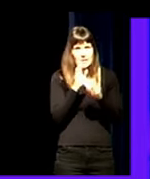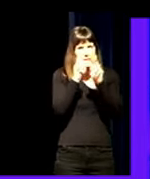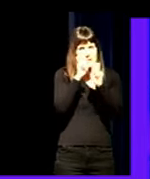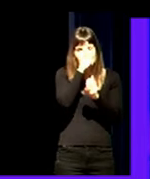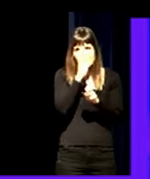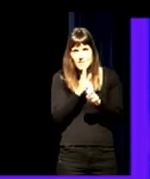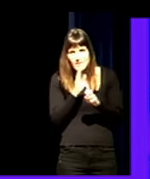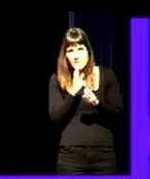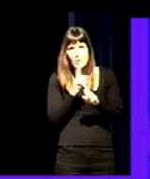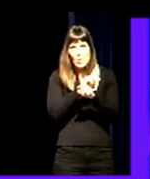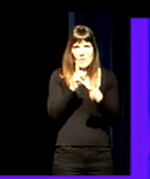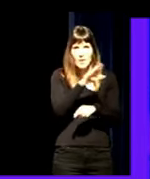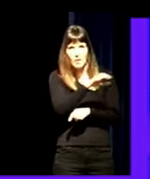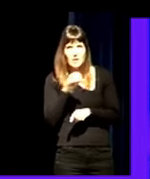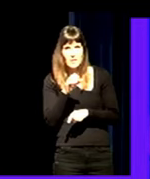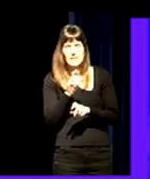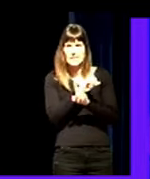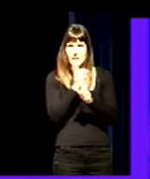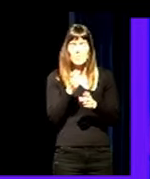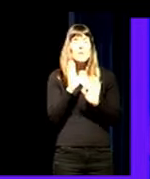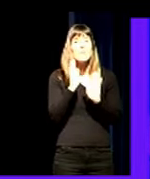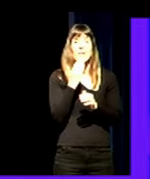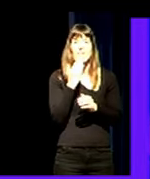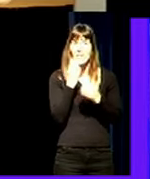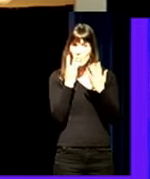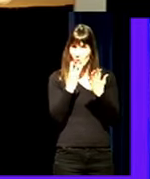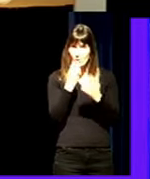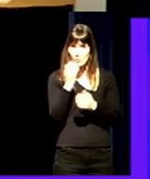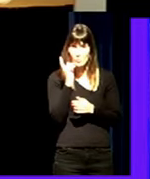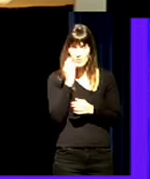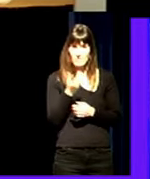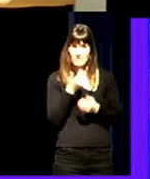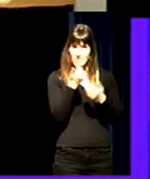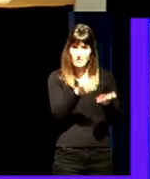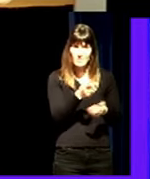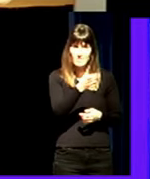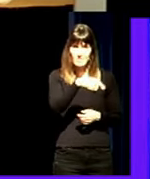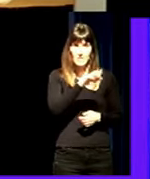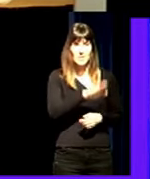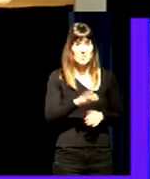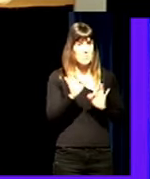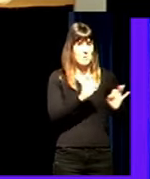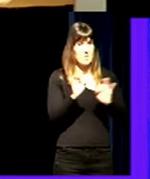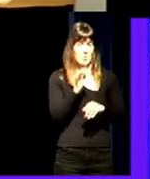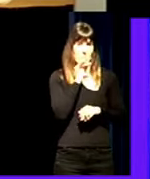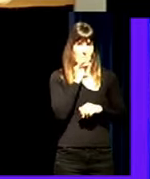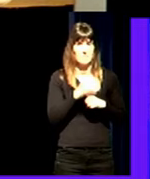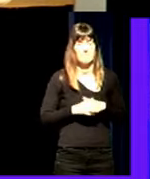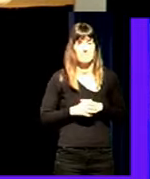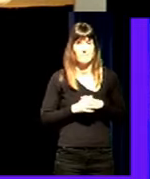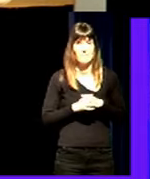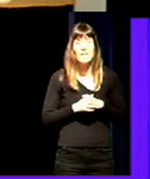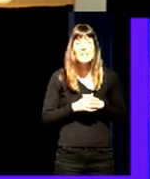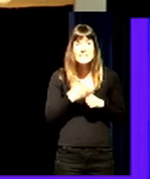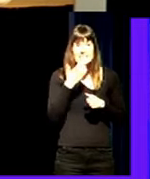igual, ez daude zela guztiz prest, ez da? Zateleko, odo gutxienez, bidea ez badio markatu, oso zaila da. Zateleko telefono